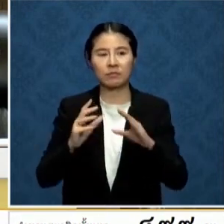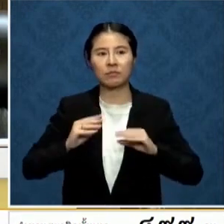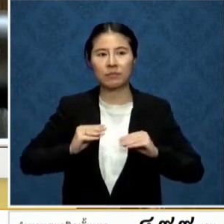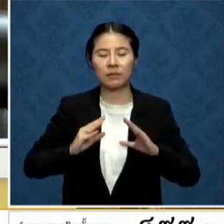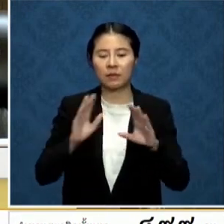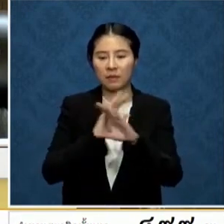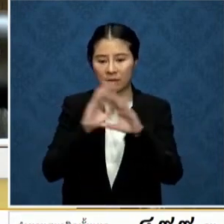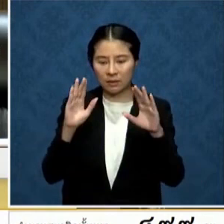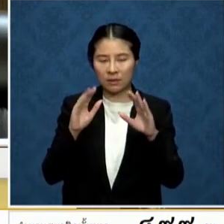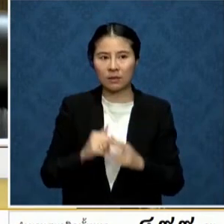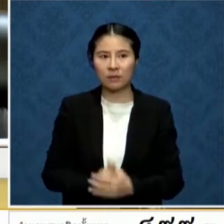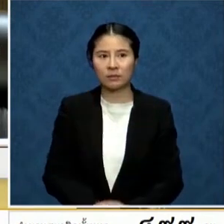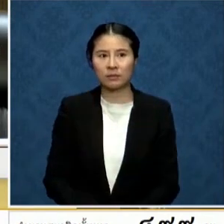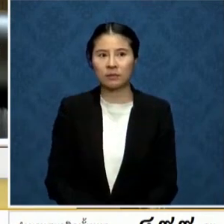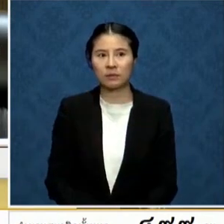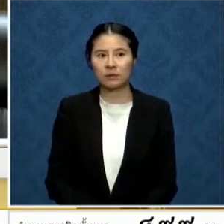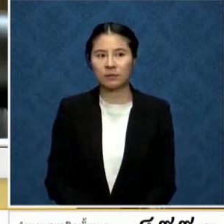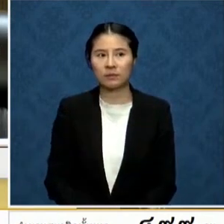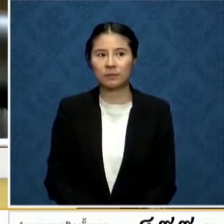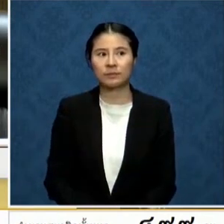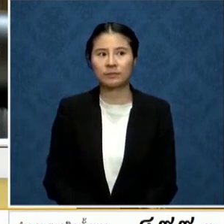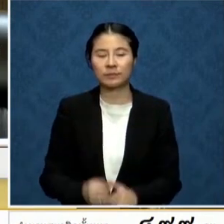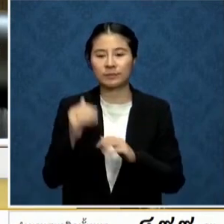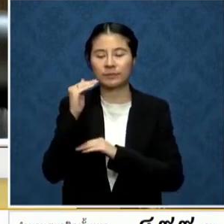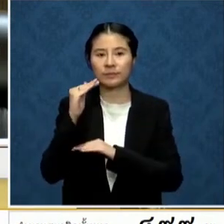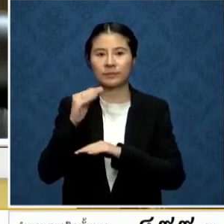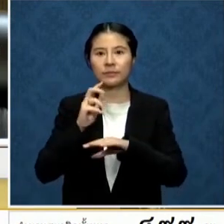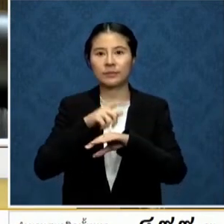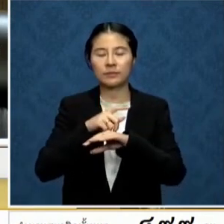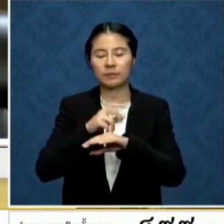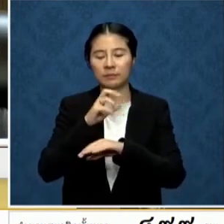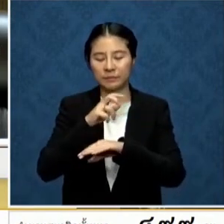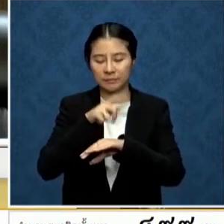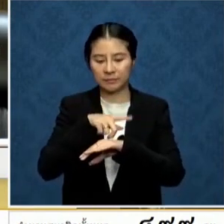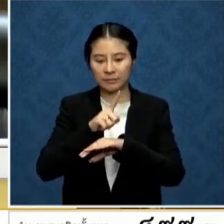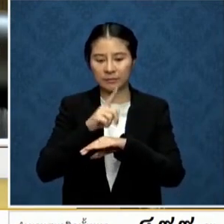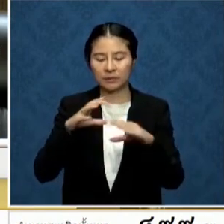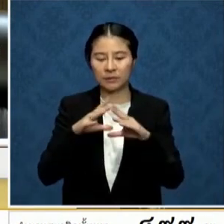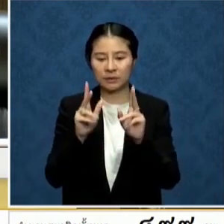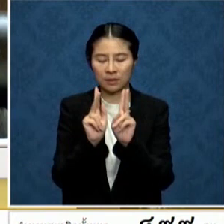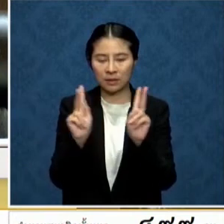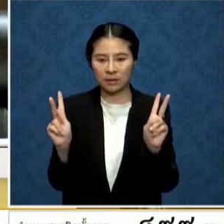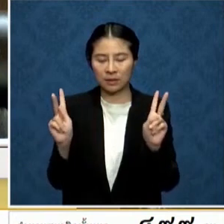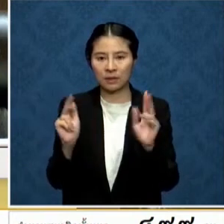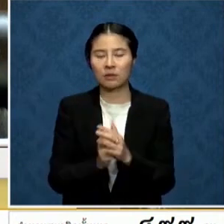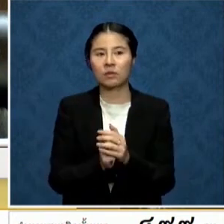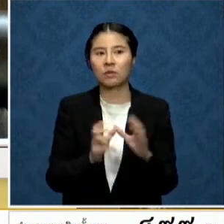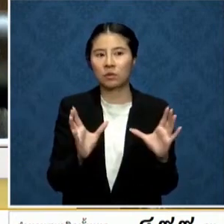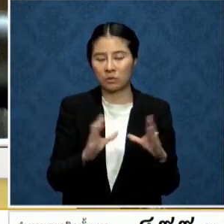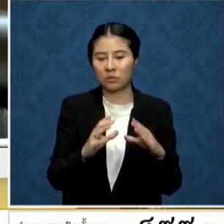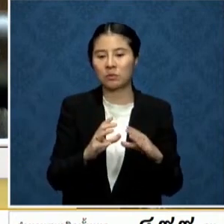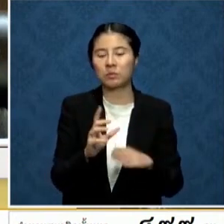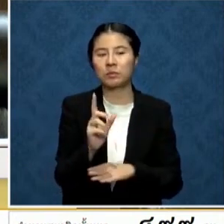ยกเลิกข้อถัดไปครับกำหนดให้ประธานคณะกรรมาธิการสามัญบาง